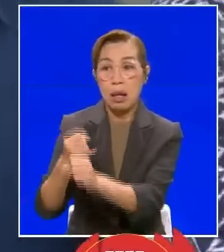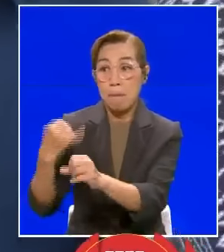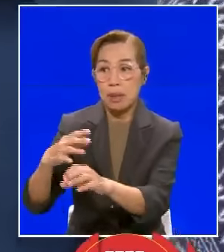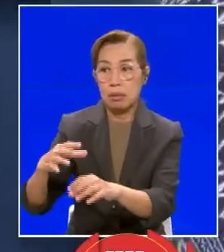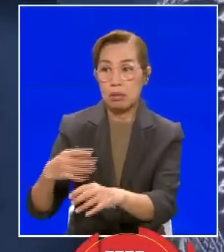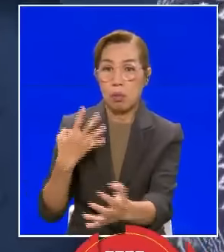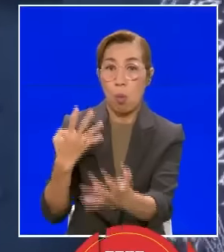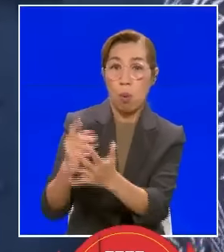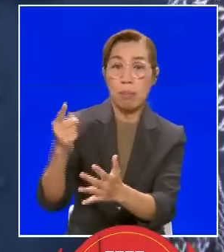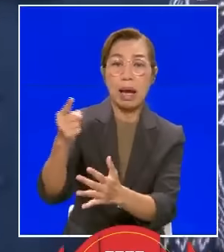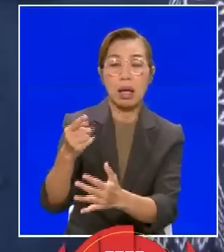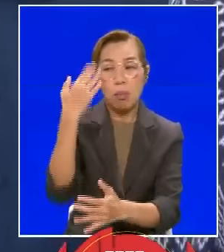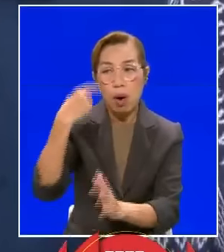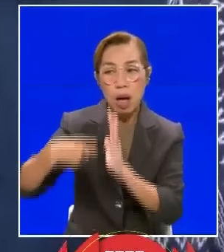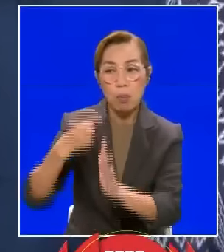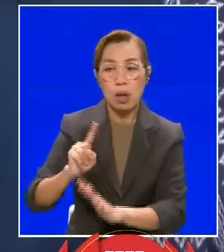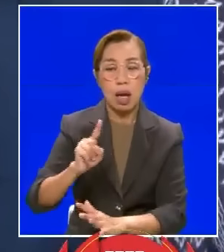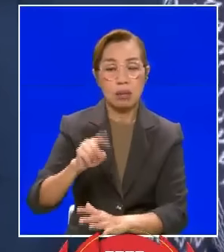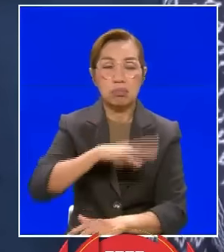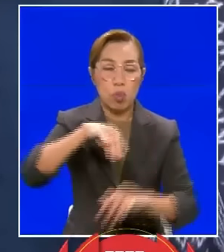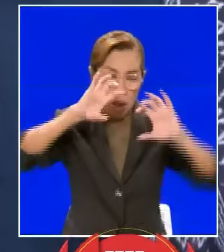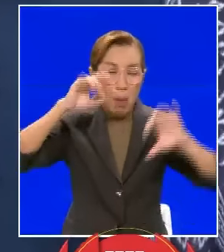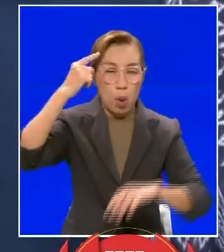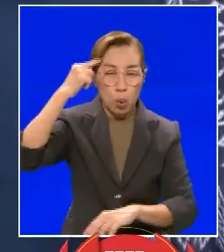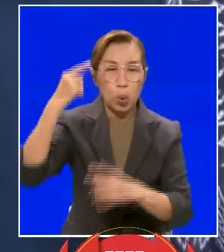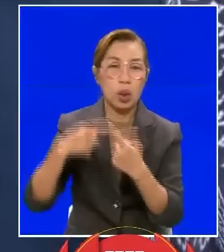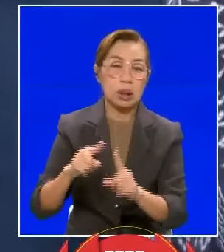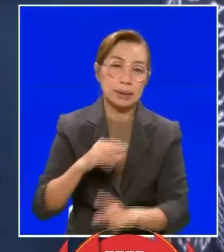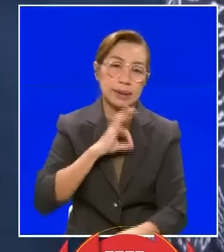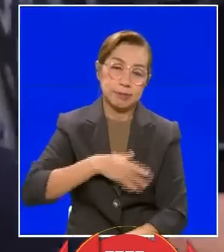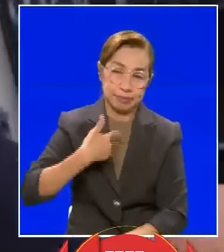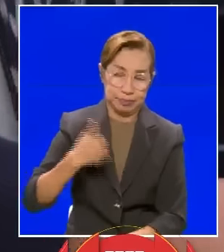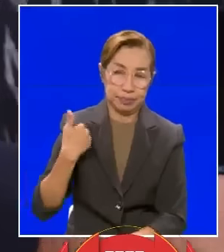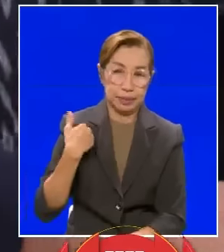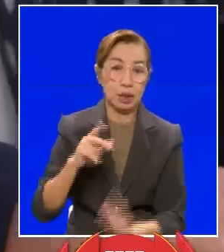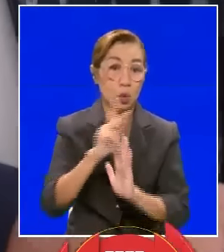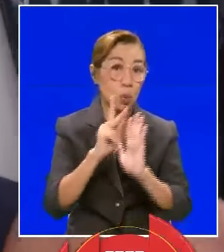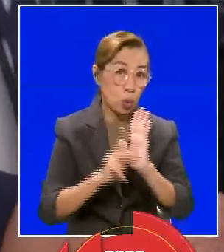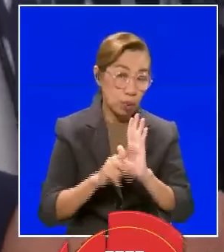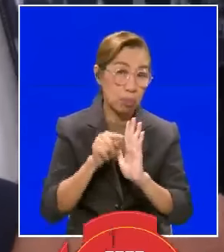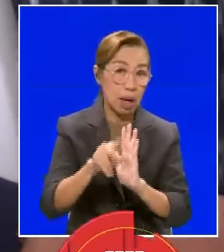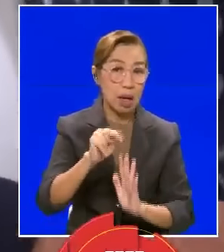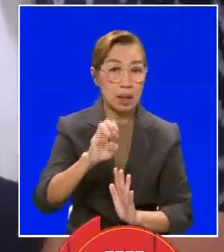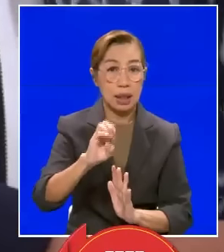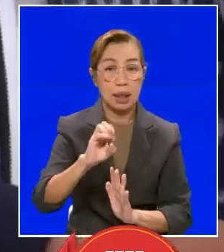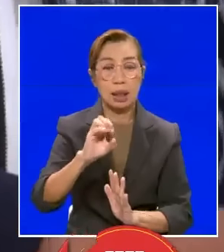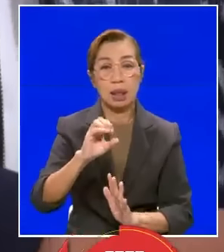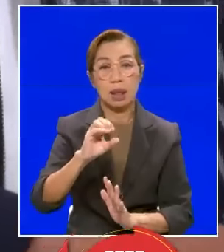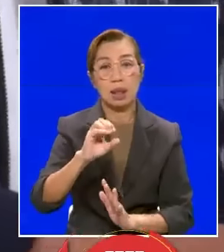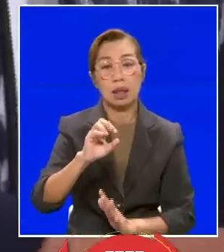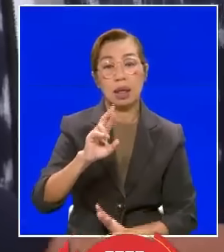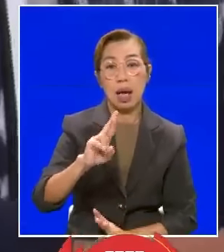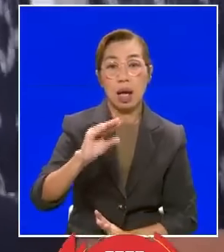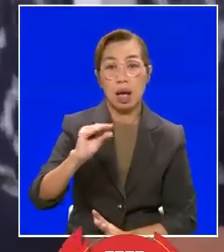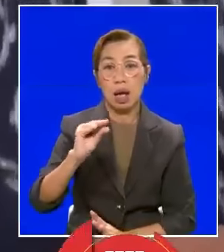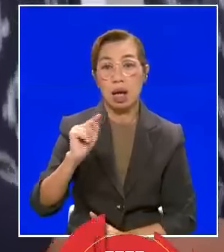ายใจนอกจากนี้ที่มีการตั้งคำถามว่าการศึกษาพรบนิรโทษกรรมถูกขยายเวลาออกไปเรื่อยๆเมื่อไหร่จะเสร็จฐ